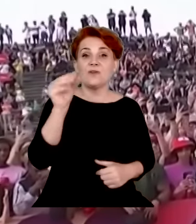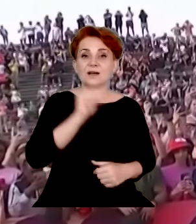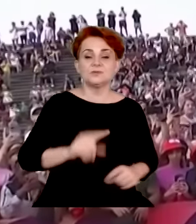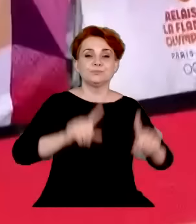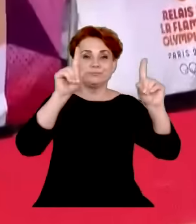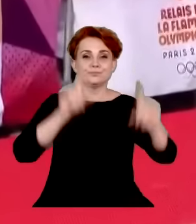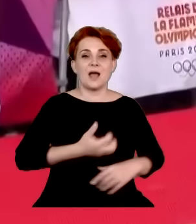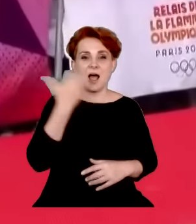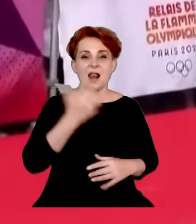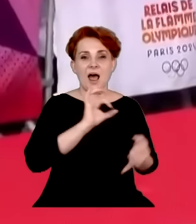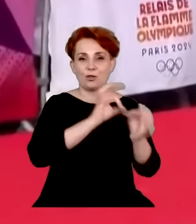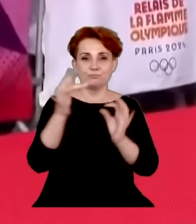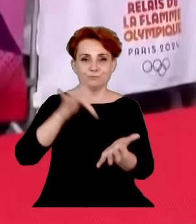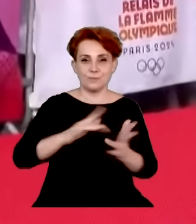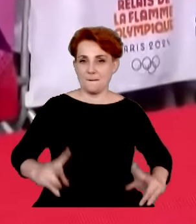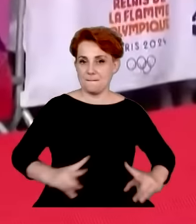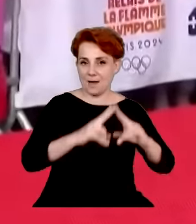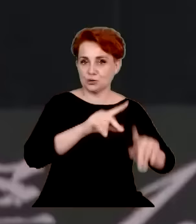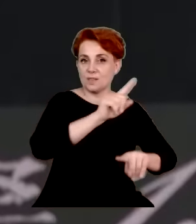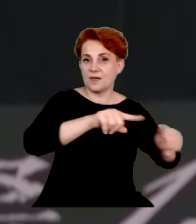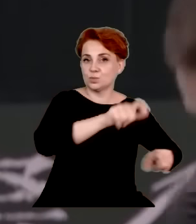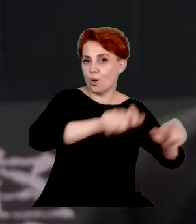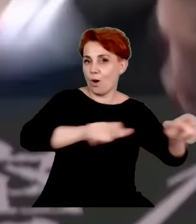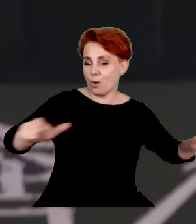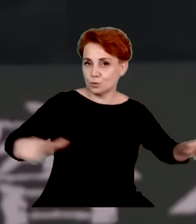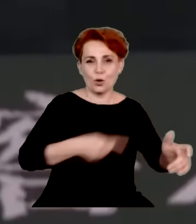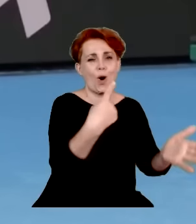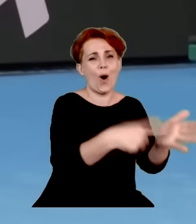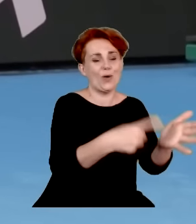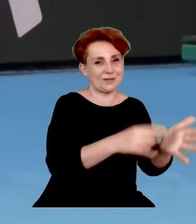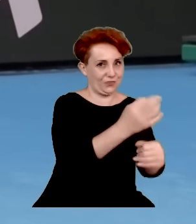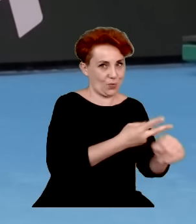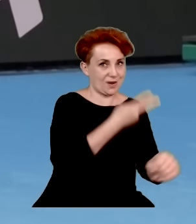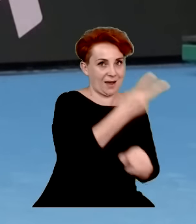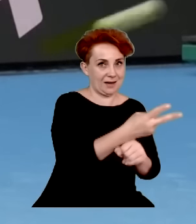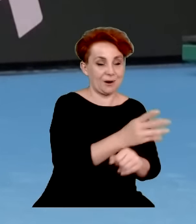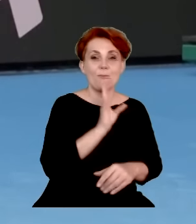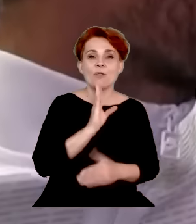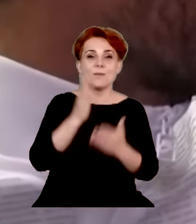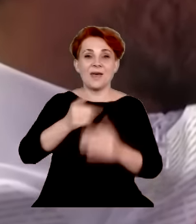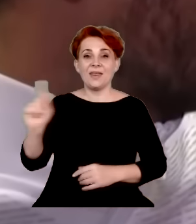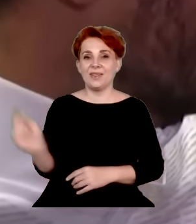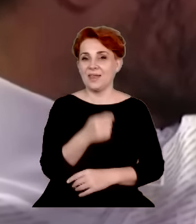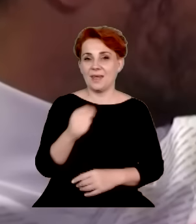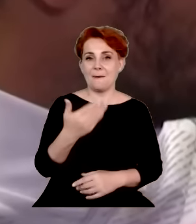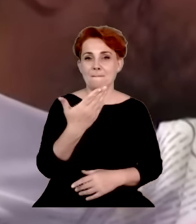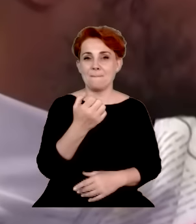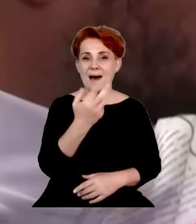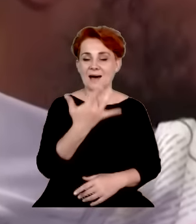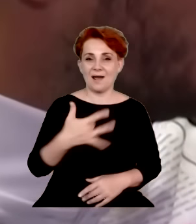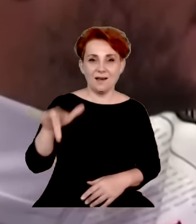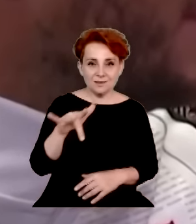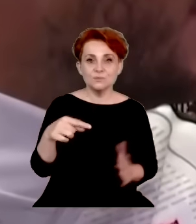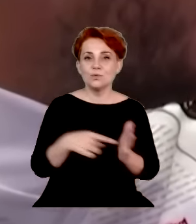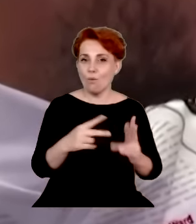Igrzysk Olimpijskich w Paryżu, dla niektórych sportowców ostatnich w karierze. Ponadto, jak przekazała legenda męskiego tenisa Andy Murray, zmagania w stolicy